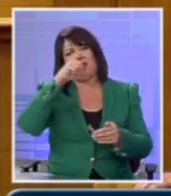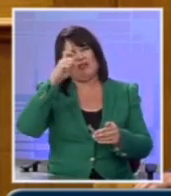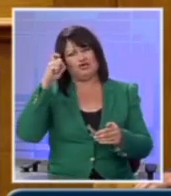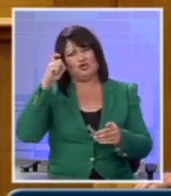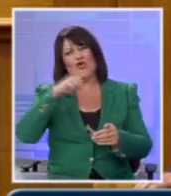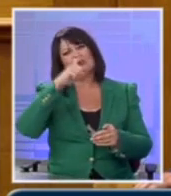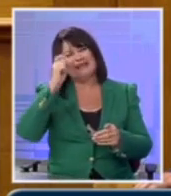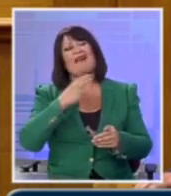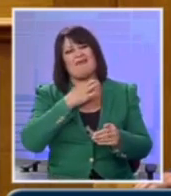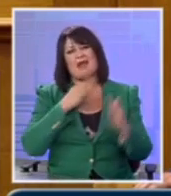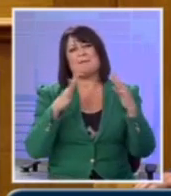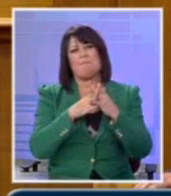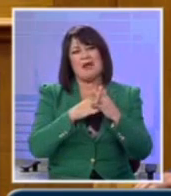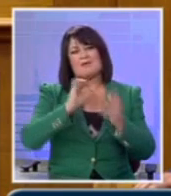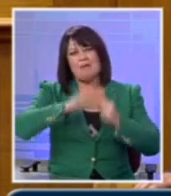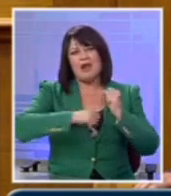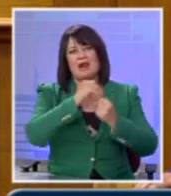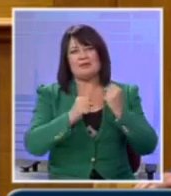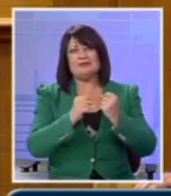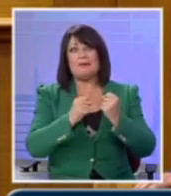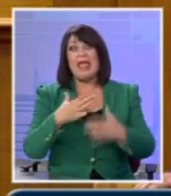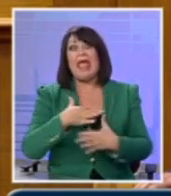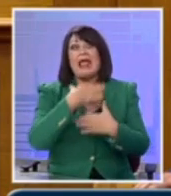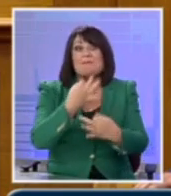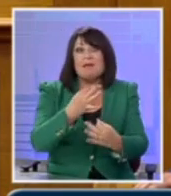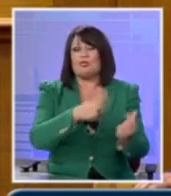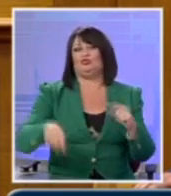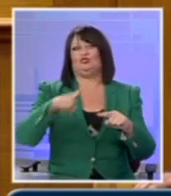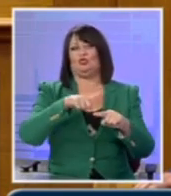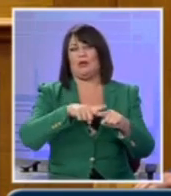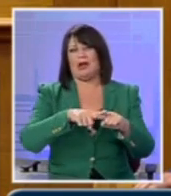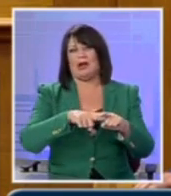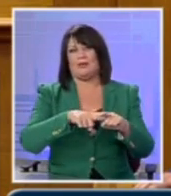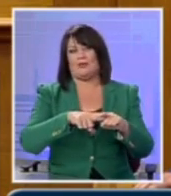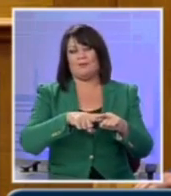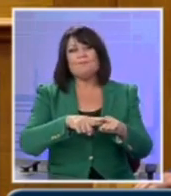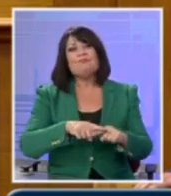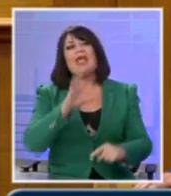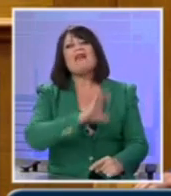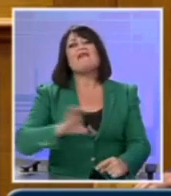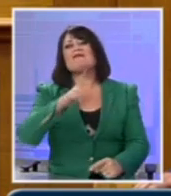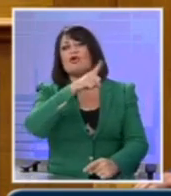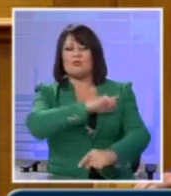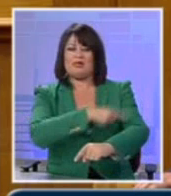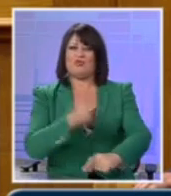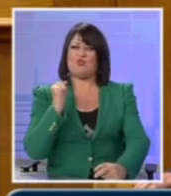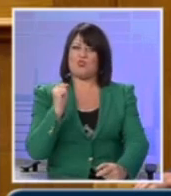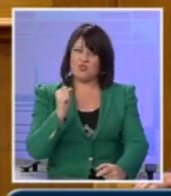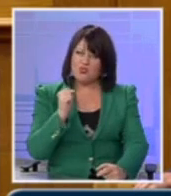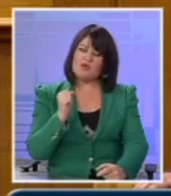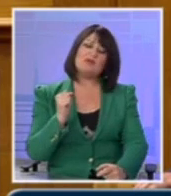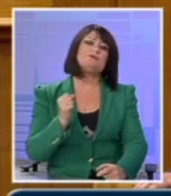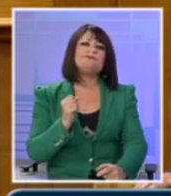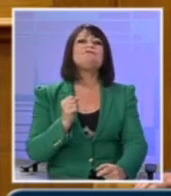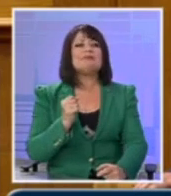σκληρή και αναγκαία μάχη που δώσαμε στο όνομα του ελληνικού λαού απέναντι σε δυνάμεις που αποδείχθηκαν όχι μόνο ισχυρές αλλά και